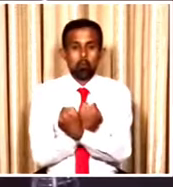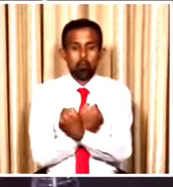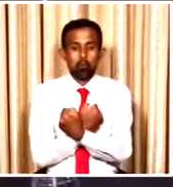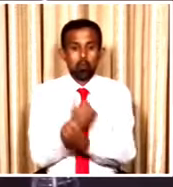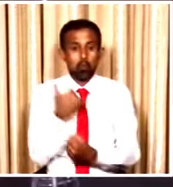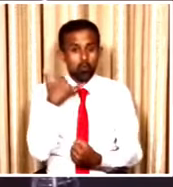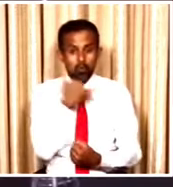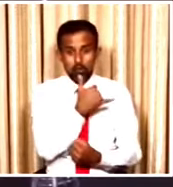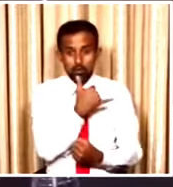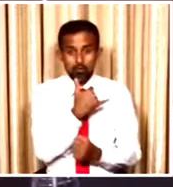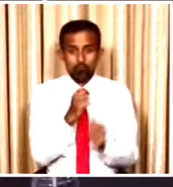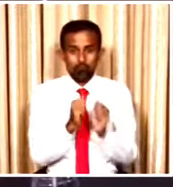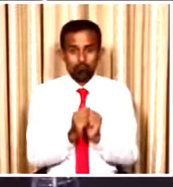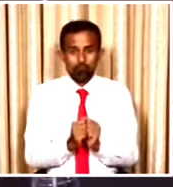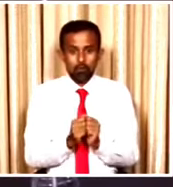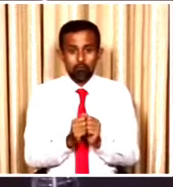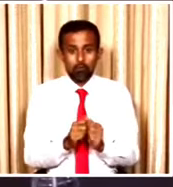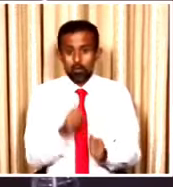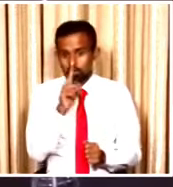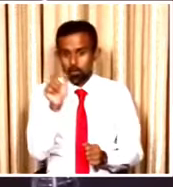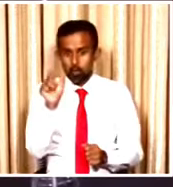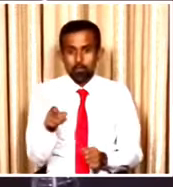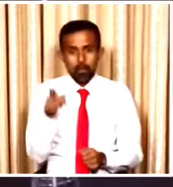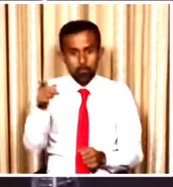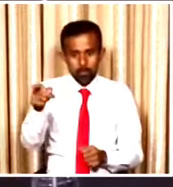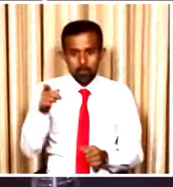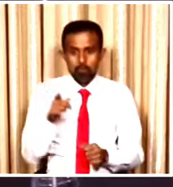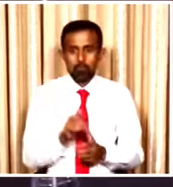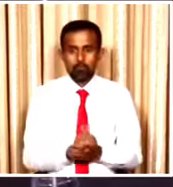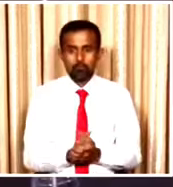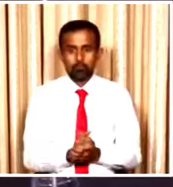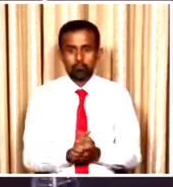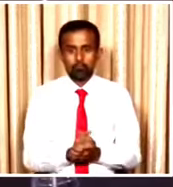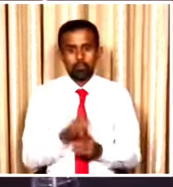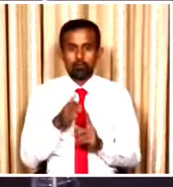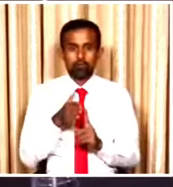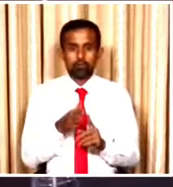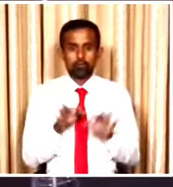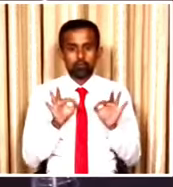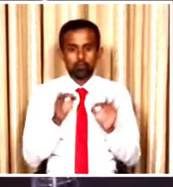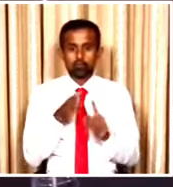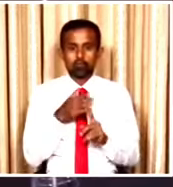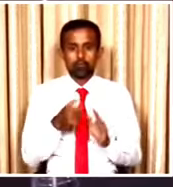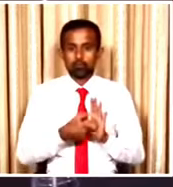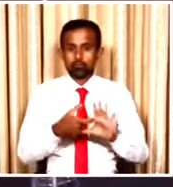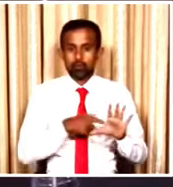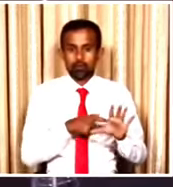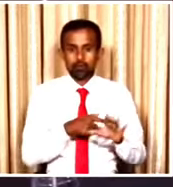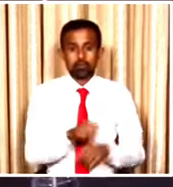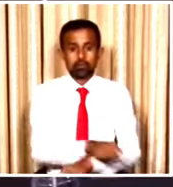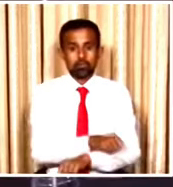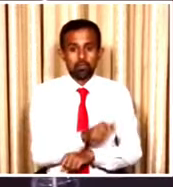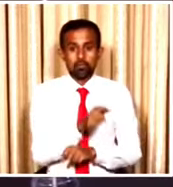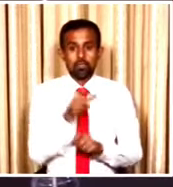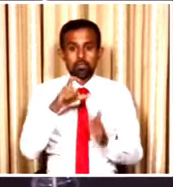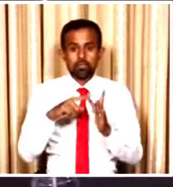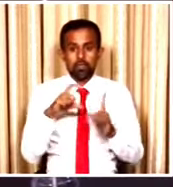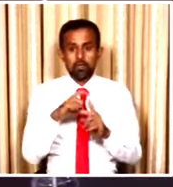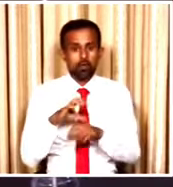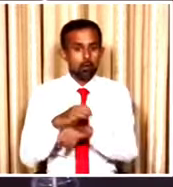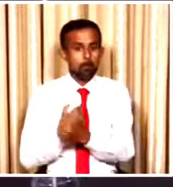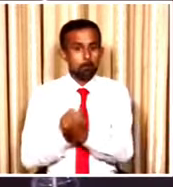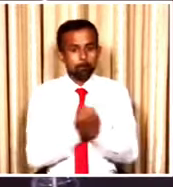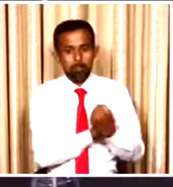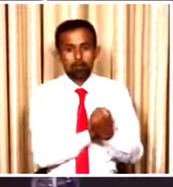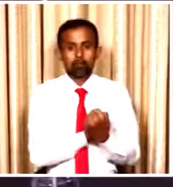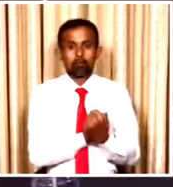කතා කරලා ඒ කටයුත්ත කරපු එක්කෙනෙක් තමයි මෙයා. දැන් මේගොල්ල සුද්ධවන්තයෝ වෙන්න හදනවා. ඒ සංවිධායකවරුම CID එකට ගෙනේනවා රිමාන්